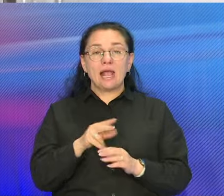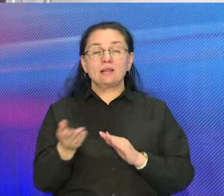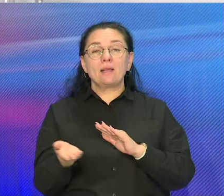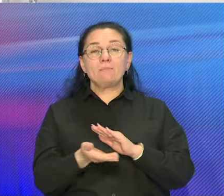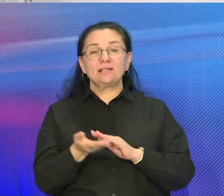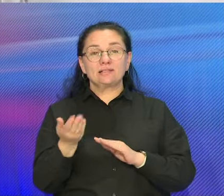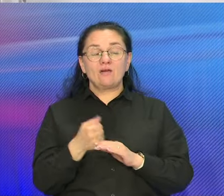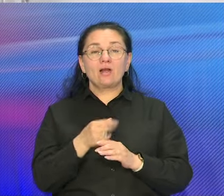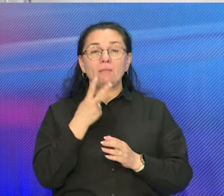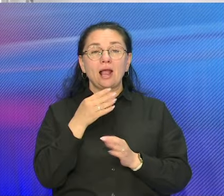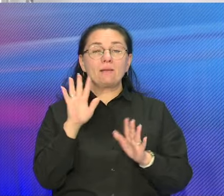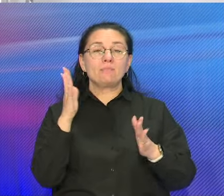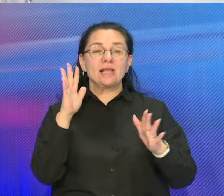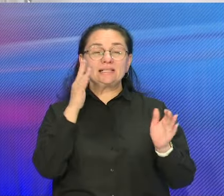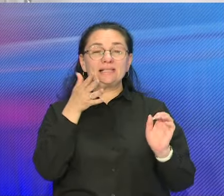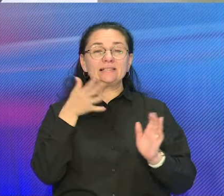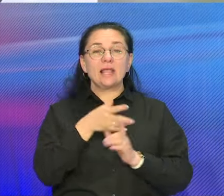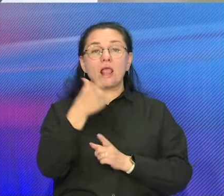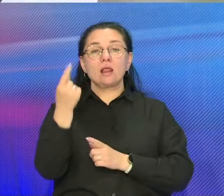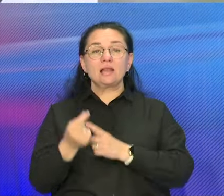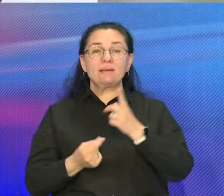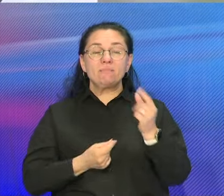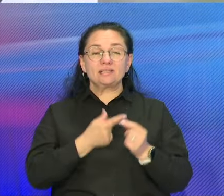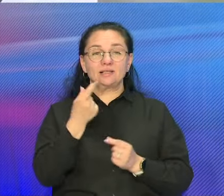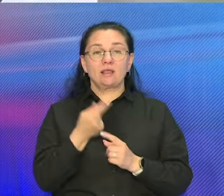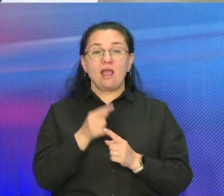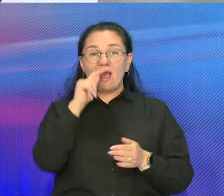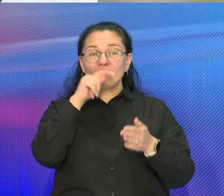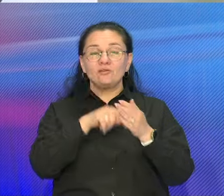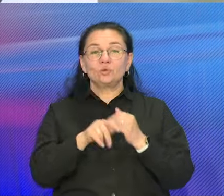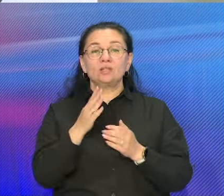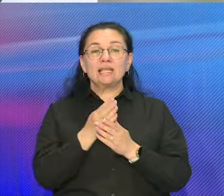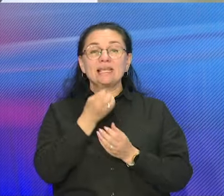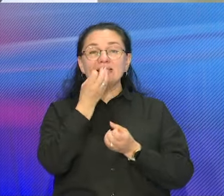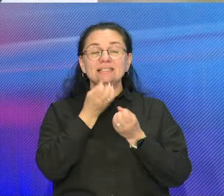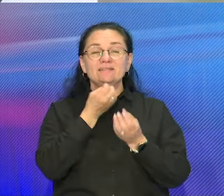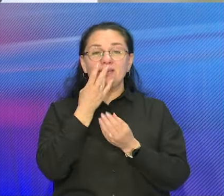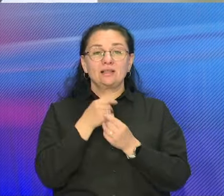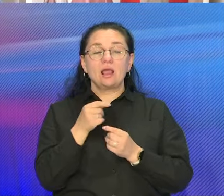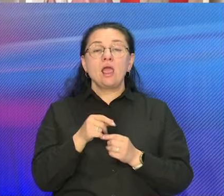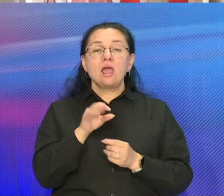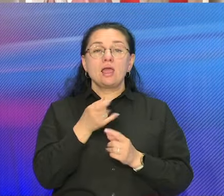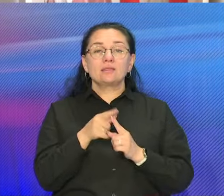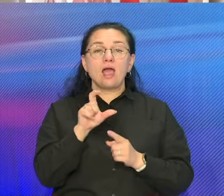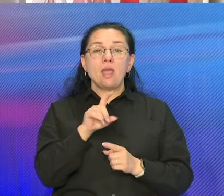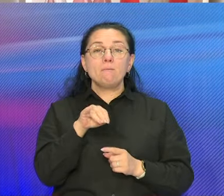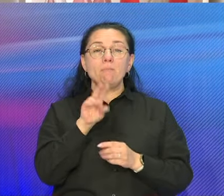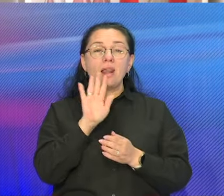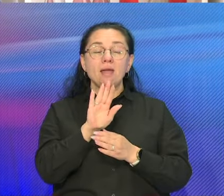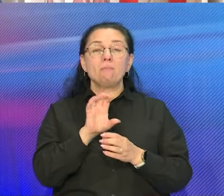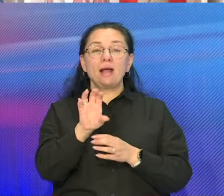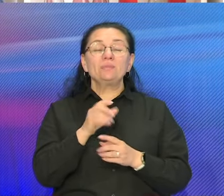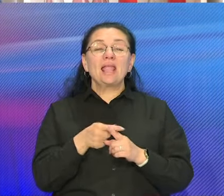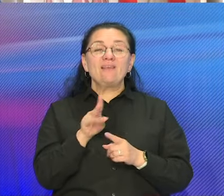гору прозрыстые пялёстки національних культур, унутри яких расквітая кветка – эмблема фестивалю – символ виконання